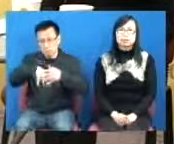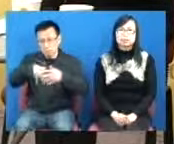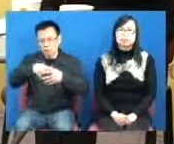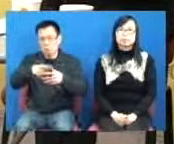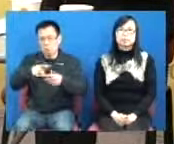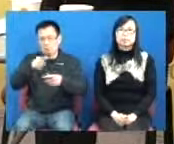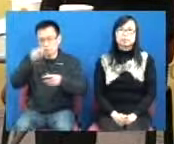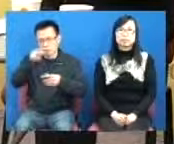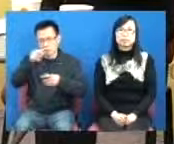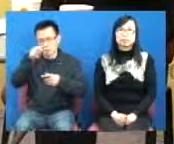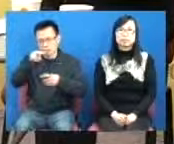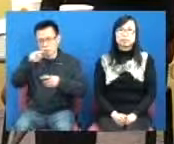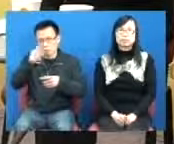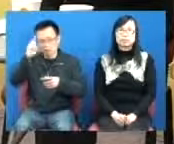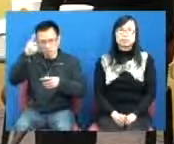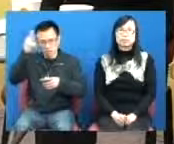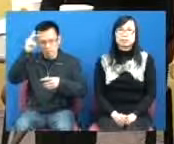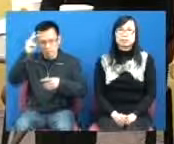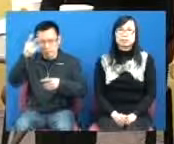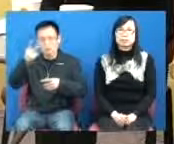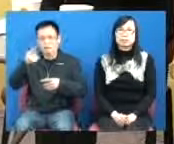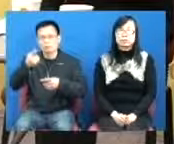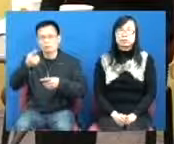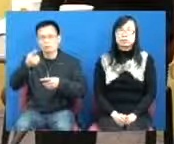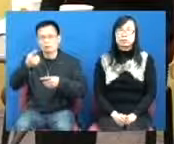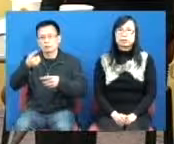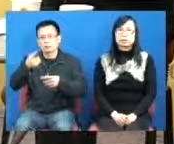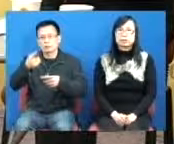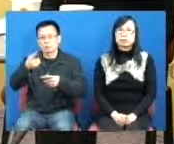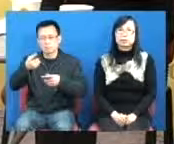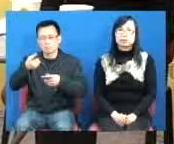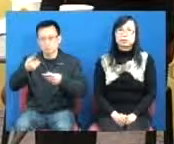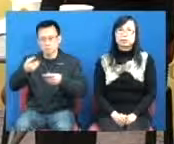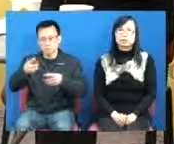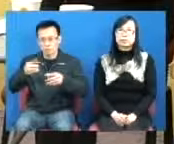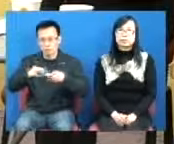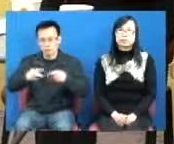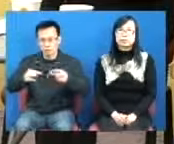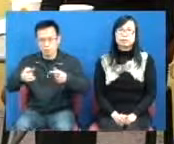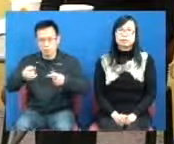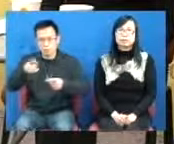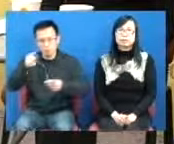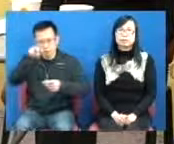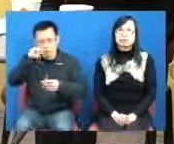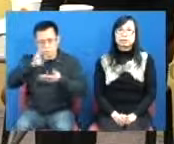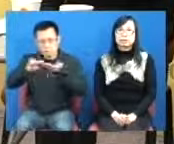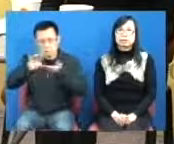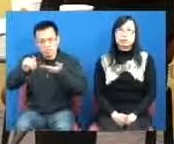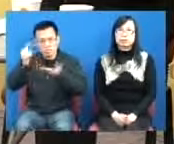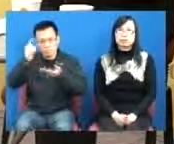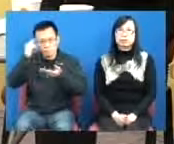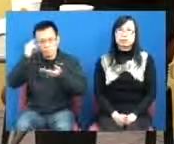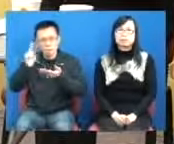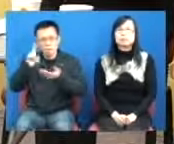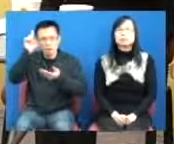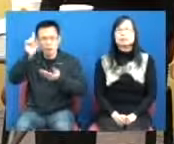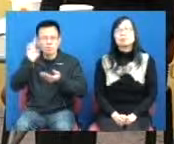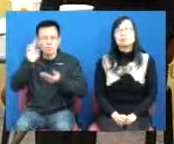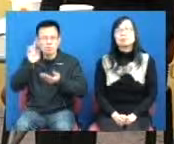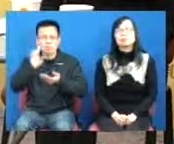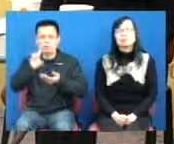你看到這一兩天那個形勢的發展大家已經很清楚了就是上個星期就是